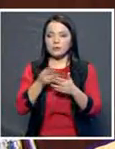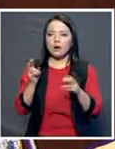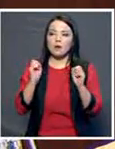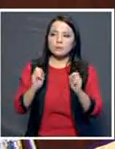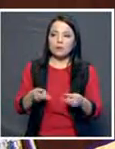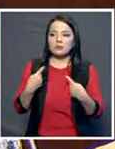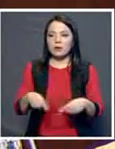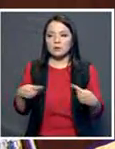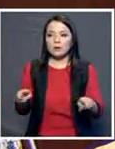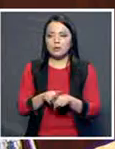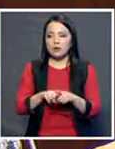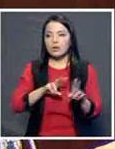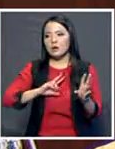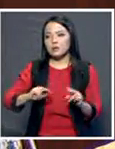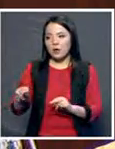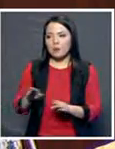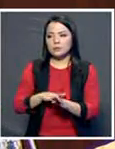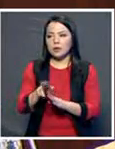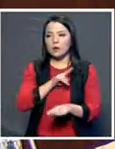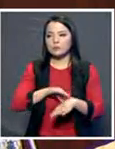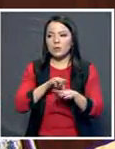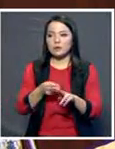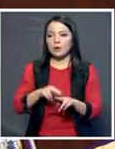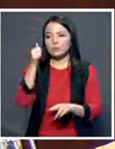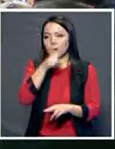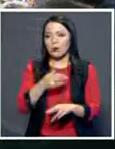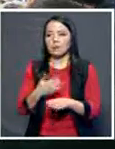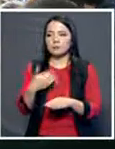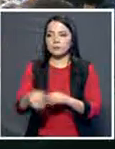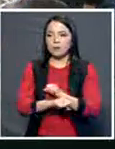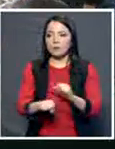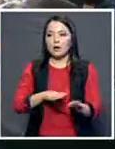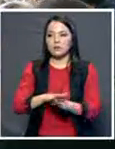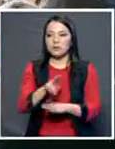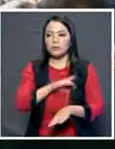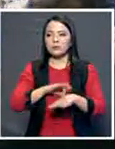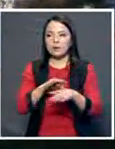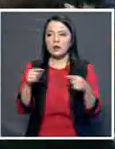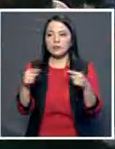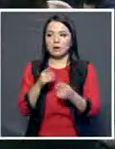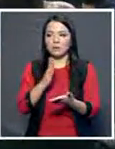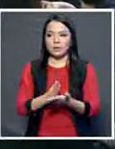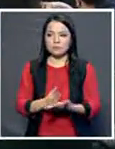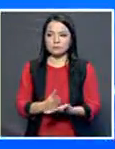қауіп-қатерлерге еліміздің сәтті бейімделу үшін осы жылдан қалмай шешілуі тиіс нақты міндеттерді қойып отыр.